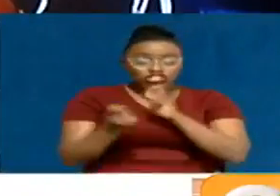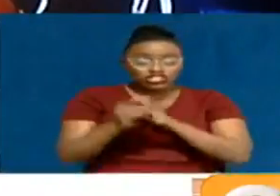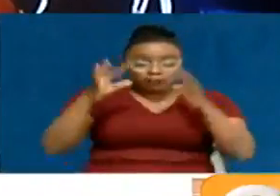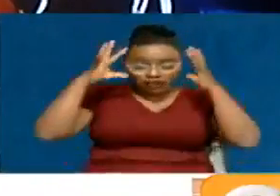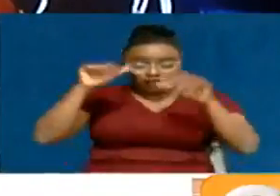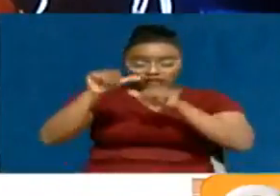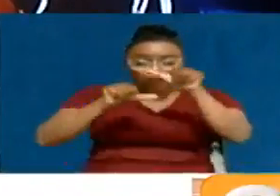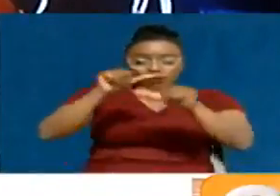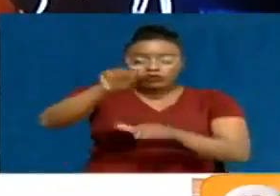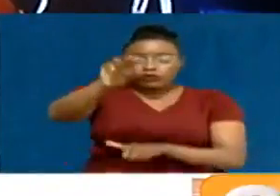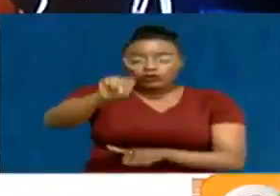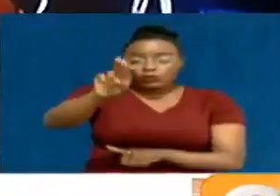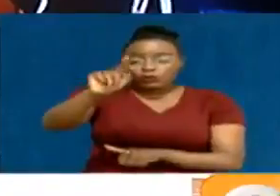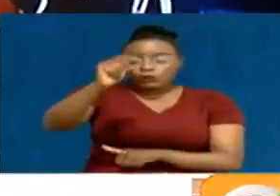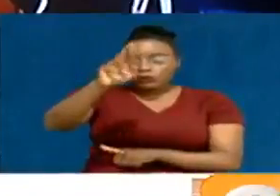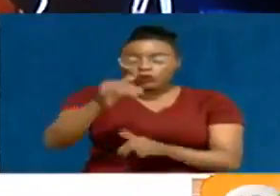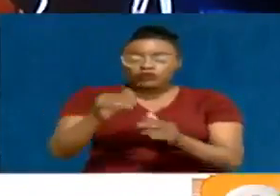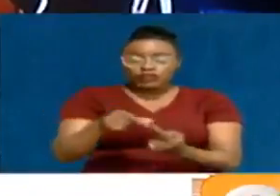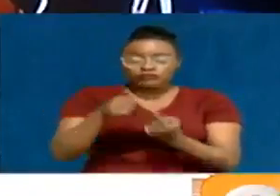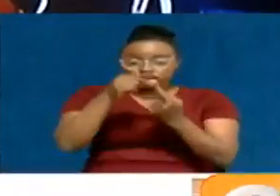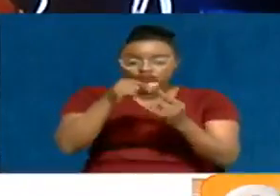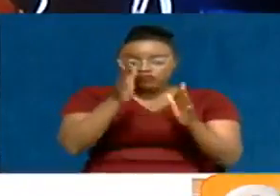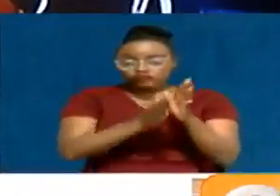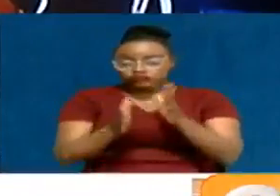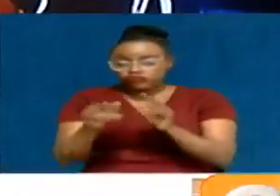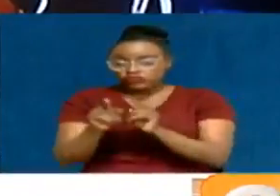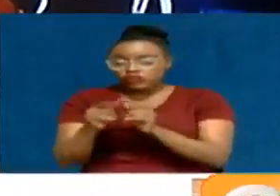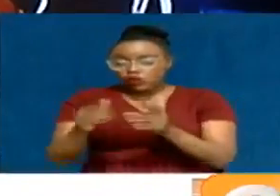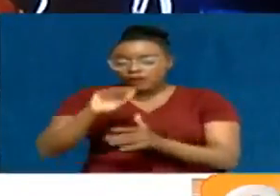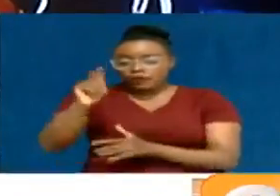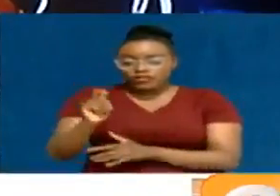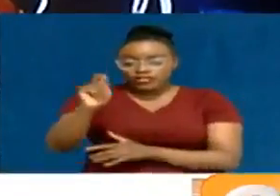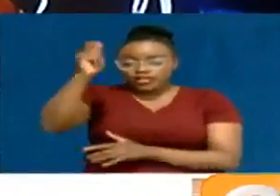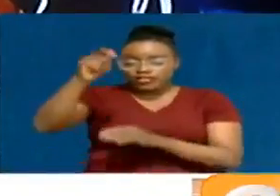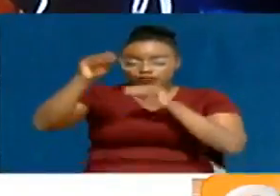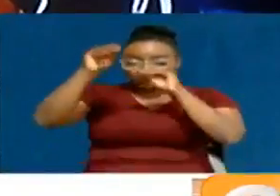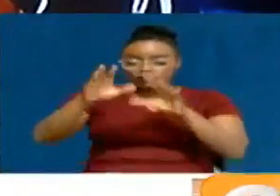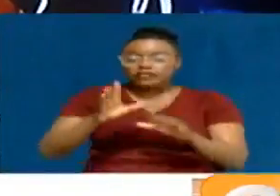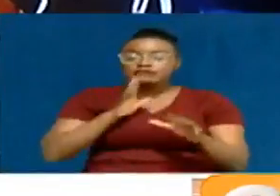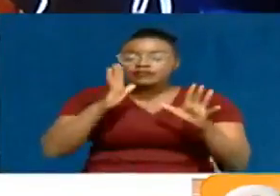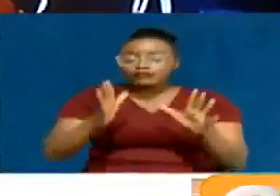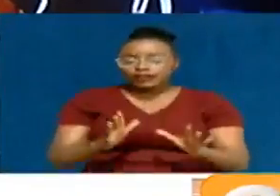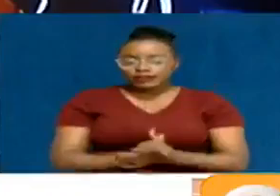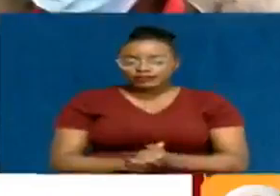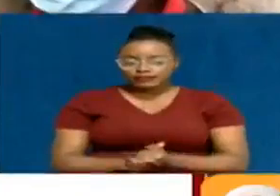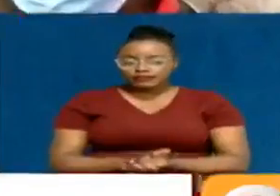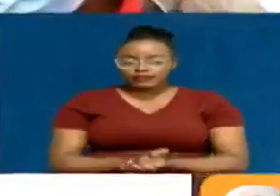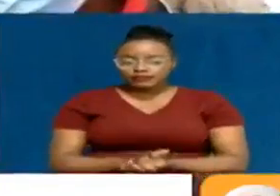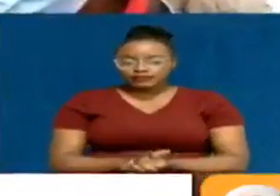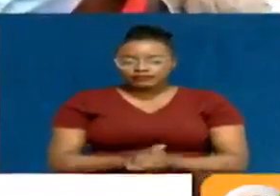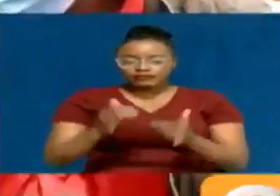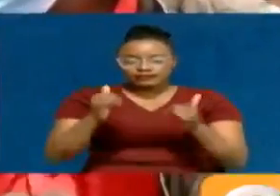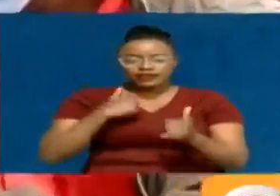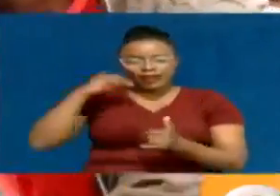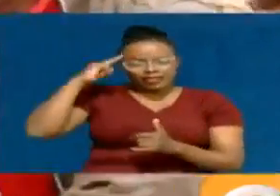wao kumhusu Muturi na wanaandaa maombi maalum katika msitu wa Mlima Kenya kumbariki spika huyo. Na